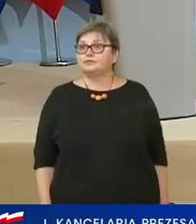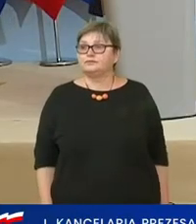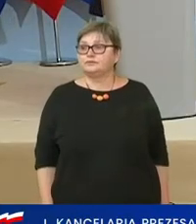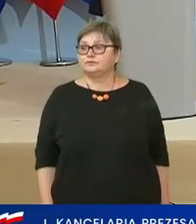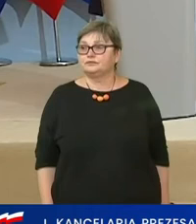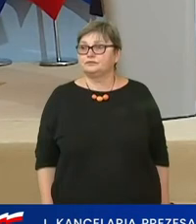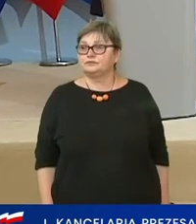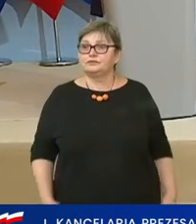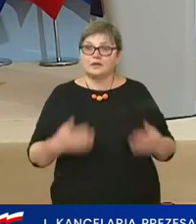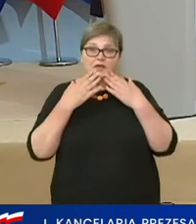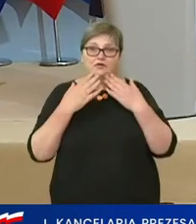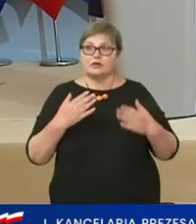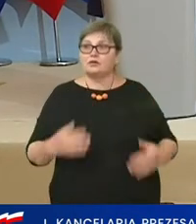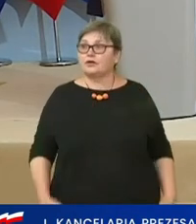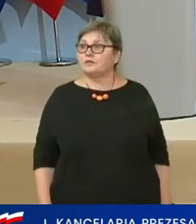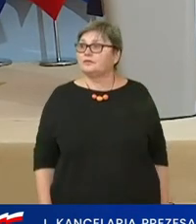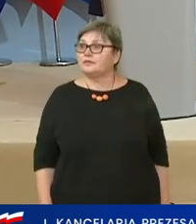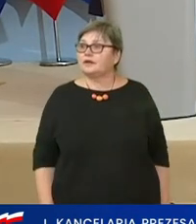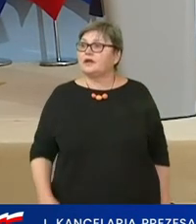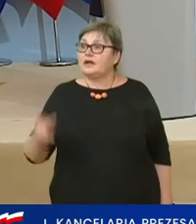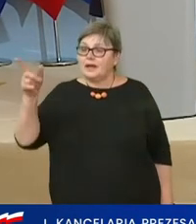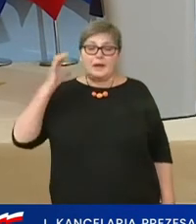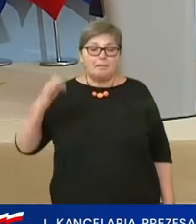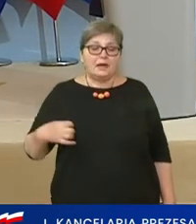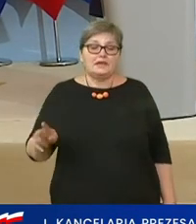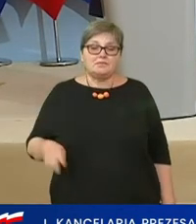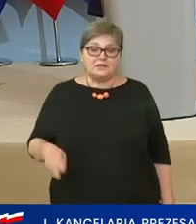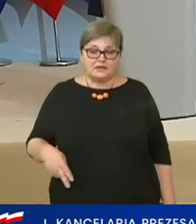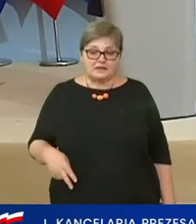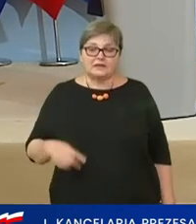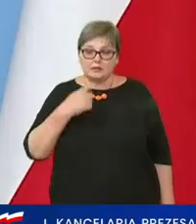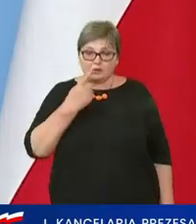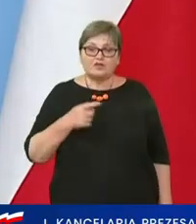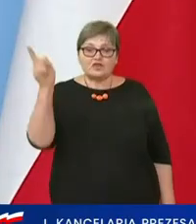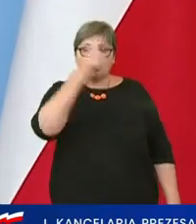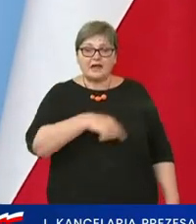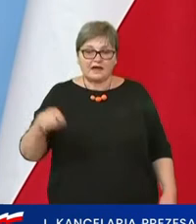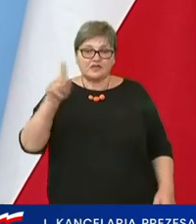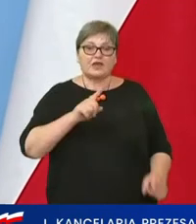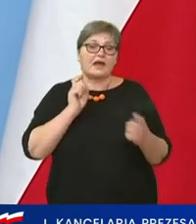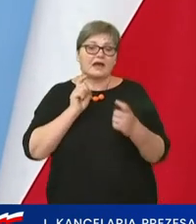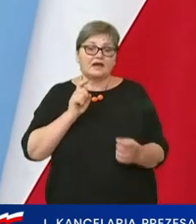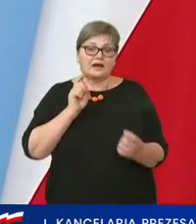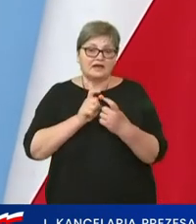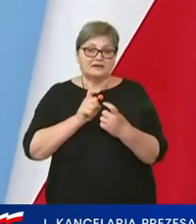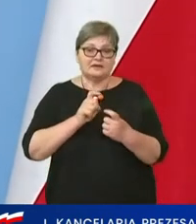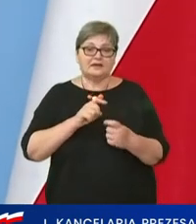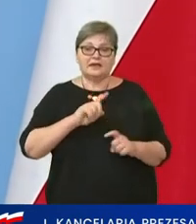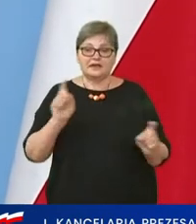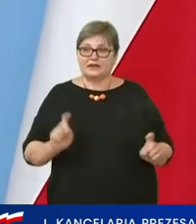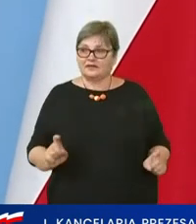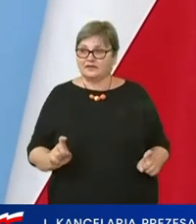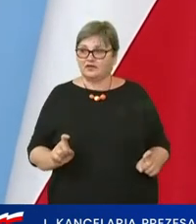minister marek w uzupełnieniu szanowni państwo tarcza antykryzysowy o której pani minister wspomniała bo